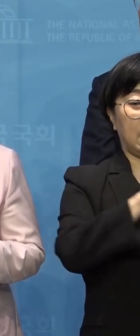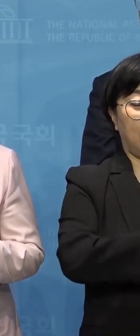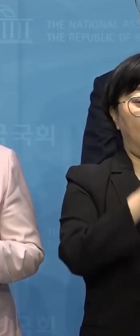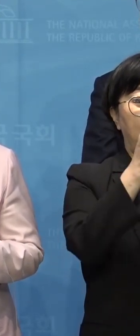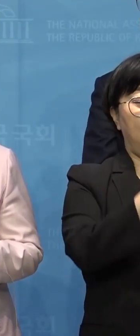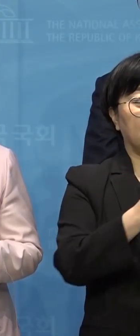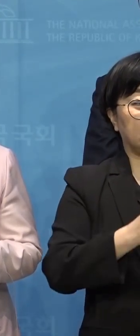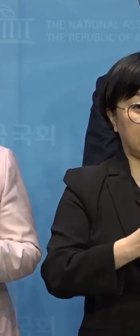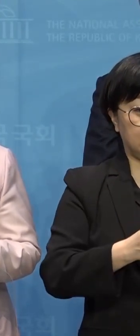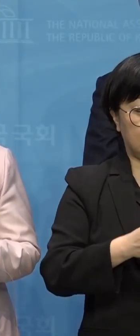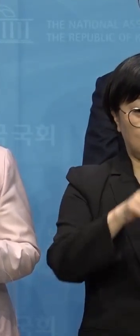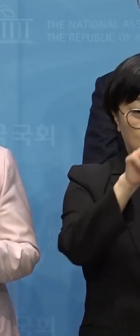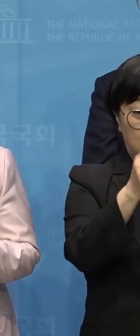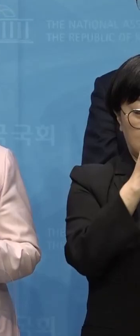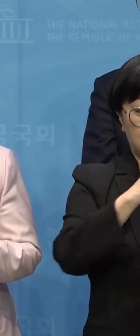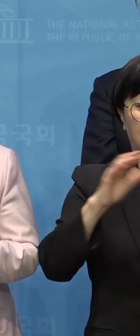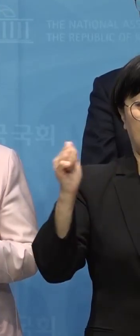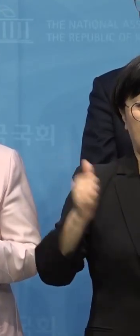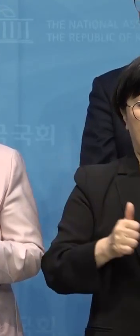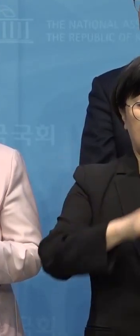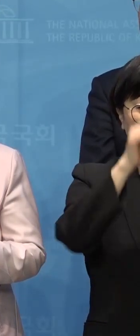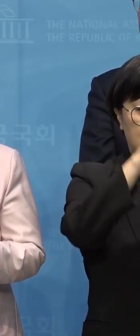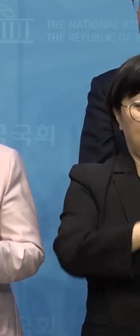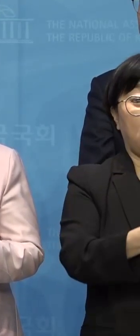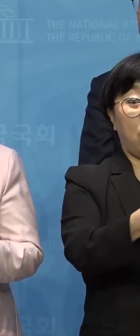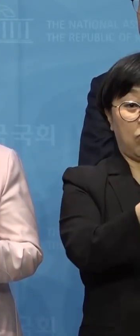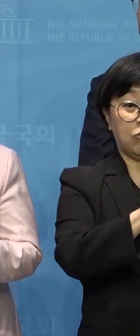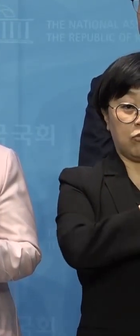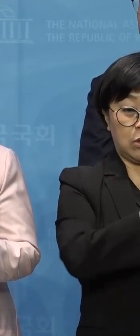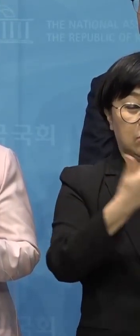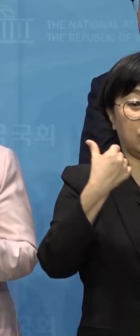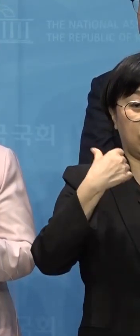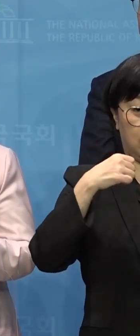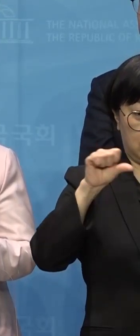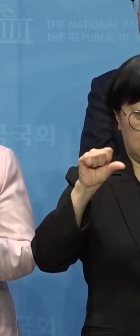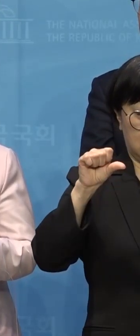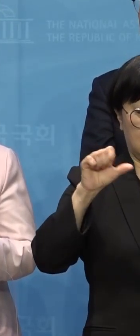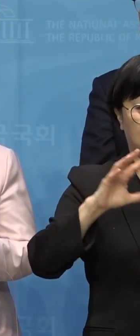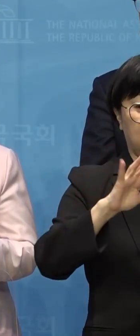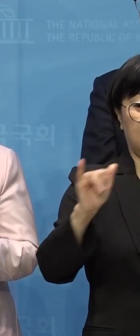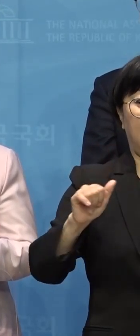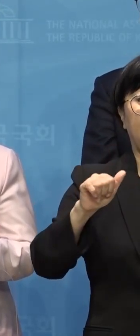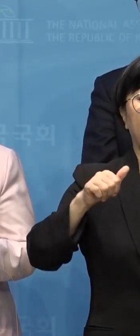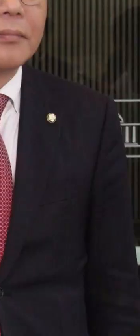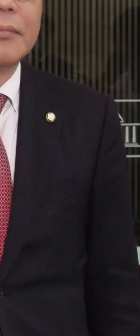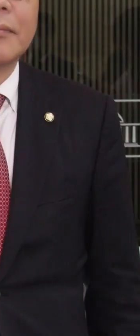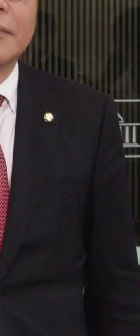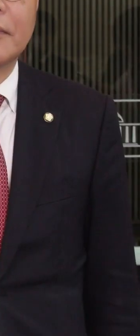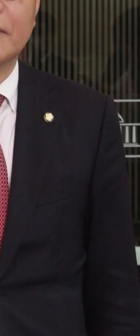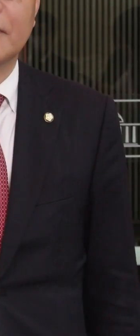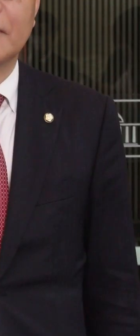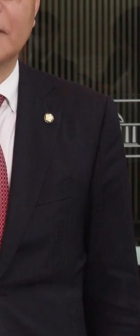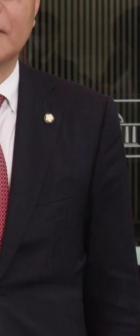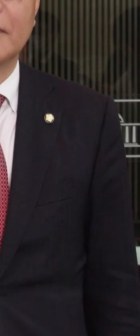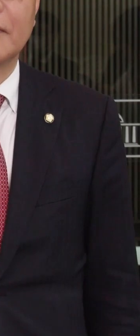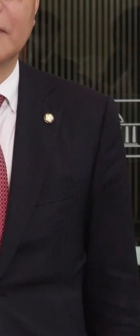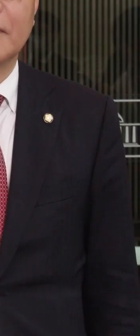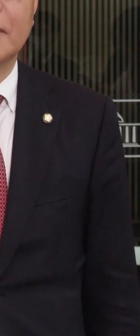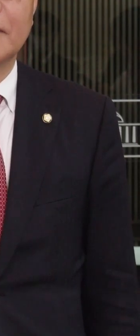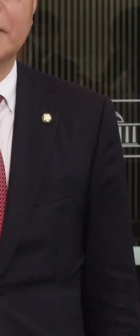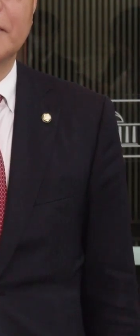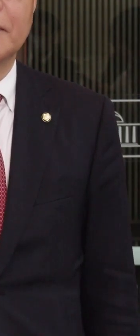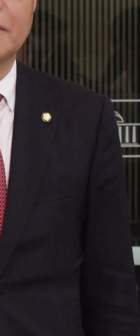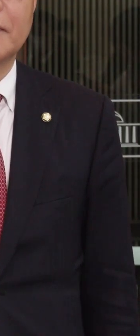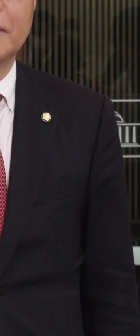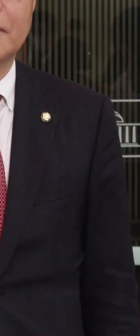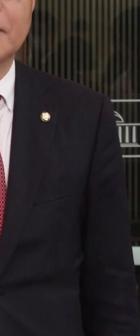제44조에 명시된 국회의원 불체포 특권을 포기할 것을 국민 앞에 서약합니다. 몇 차례